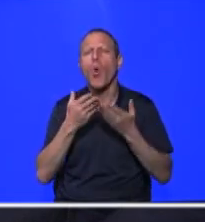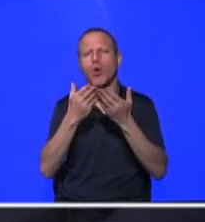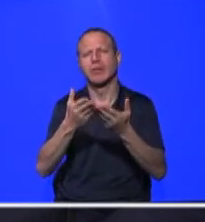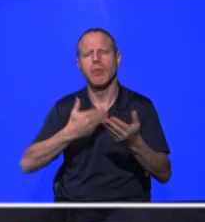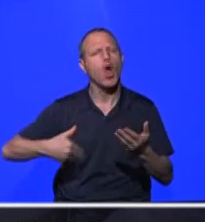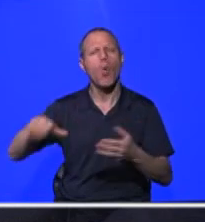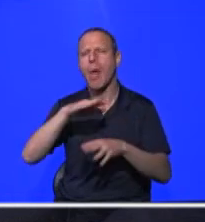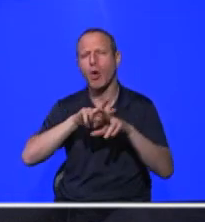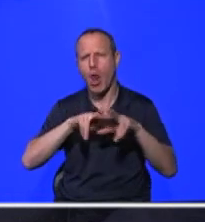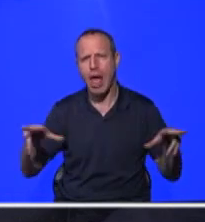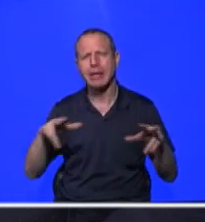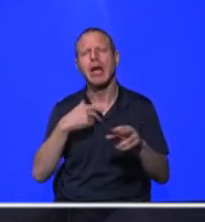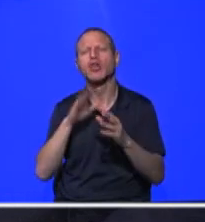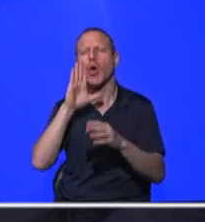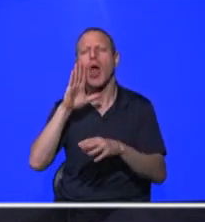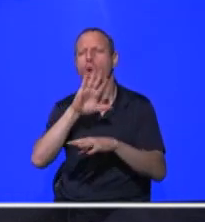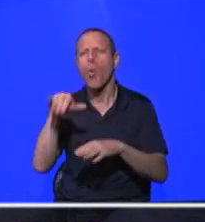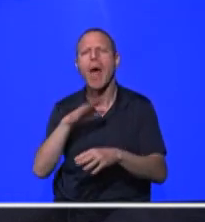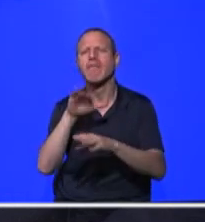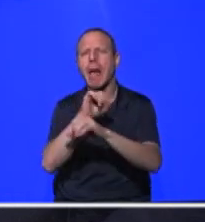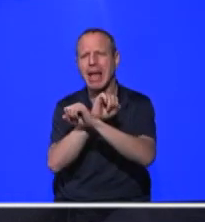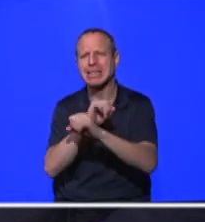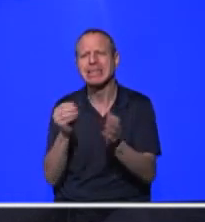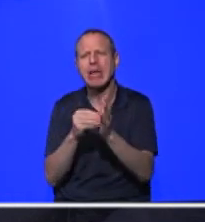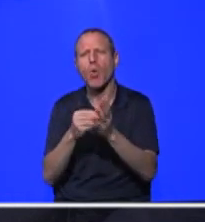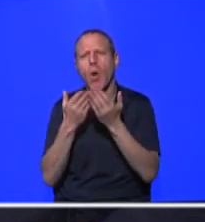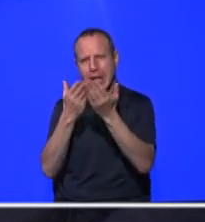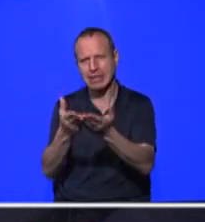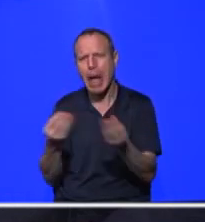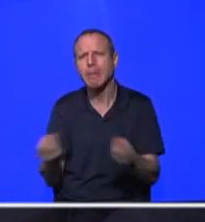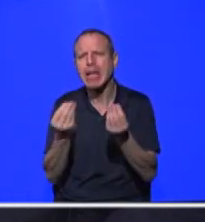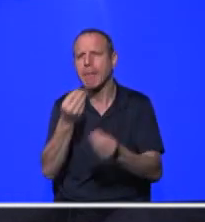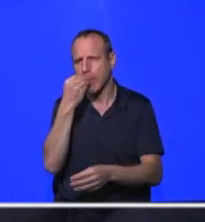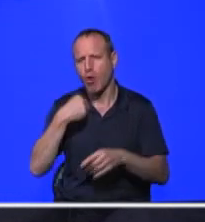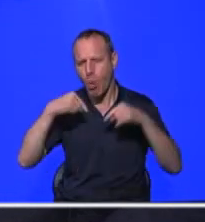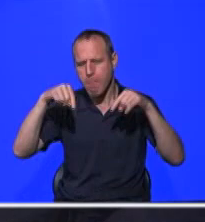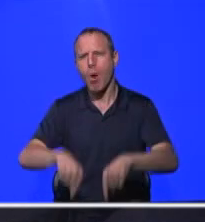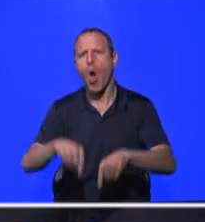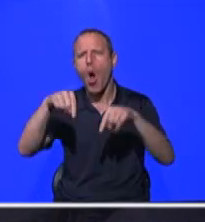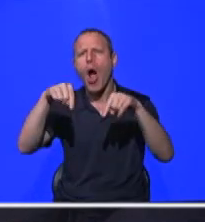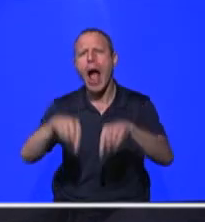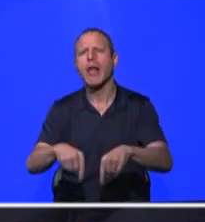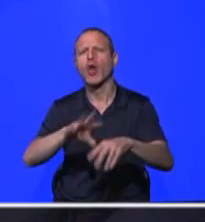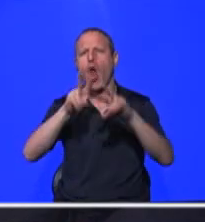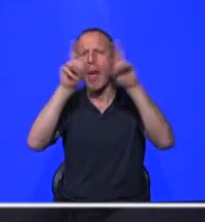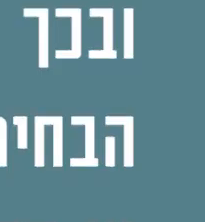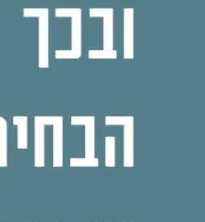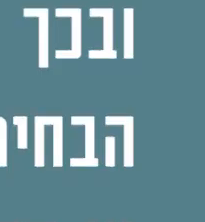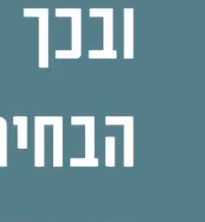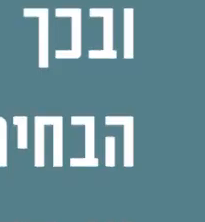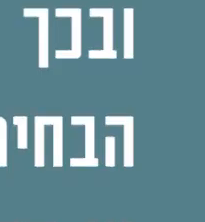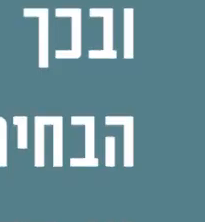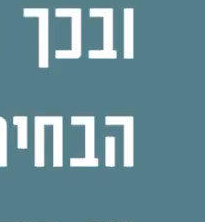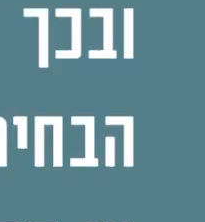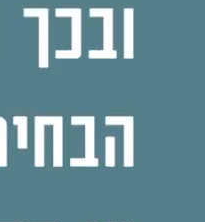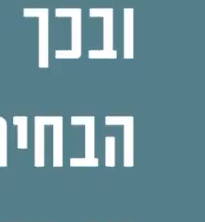קורא לכולם, וגם לאסיר שזקוק לעזרה, להכל, במצרכים, במזון, אנחנו פה, כאן, כל העמותה בשביל כולם.